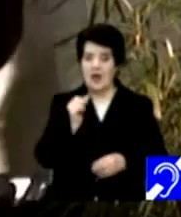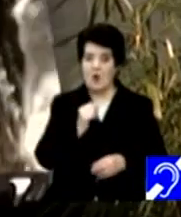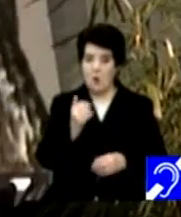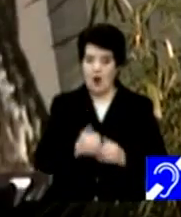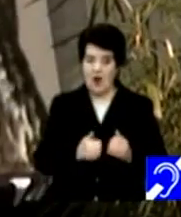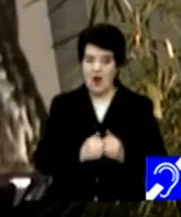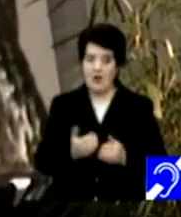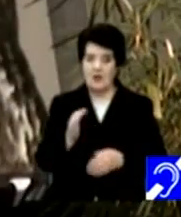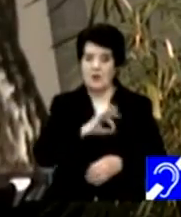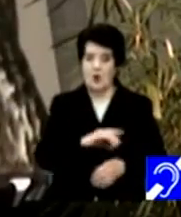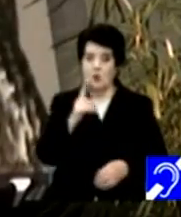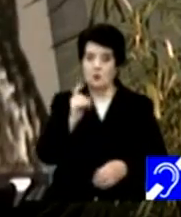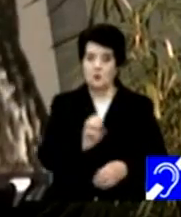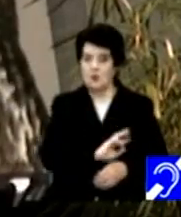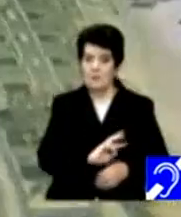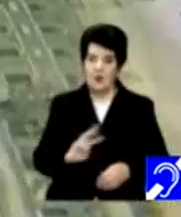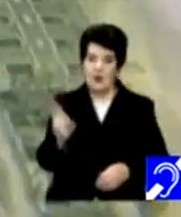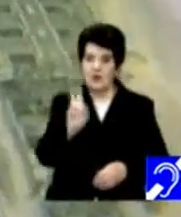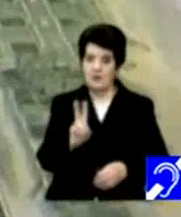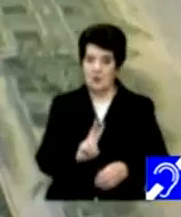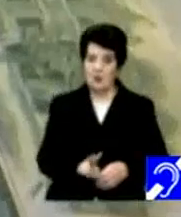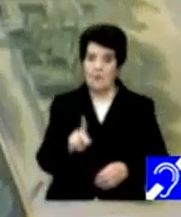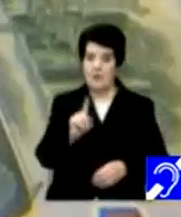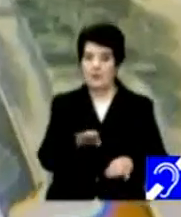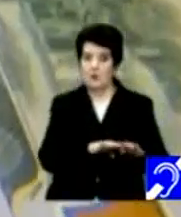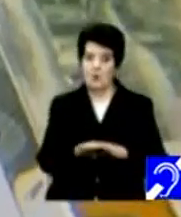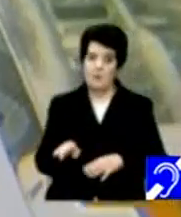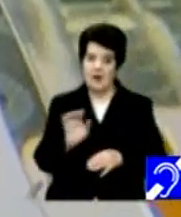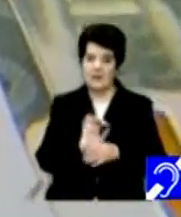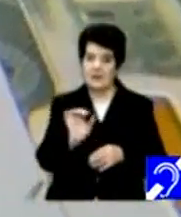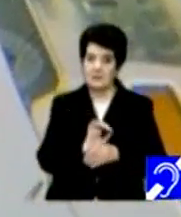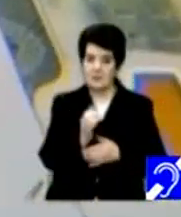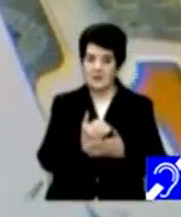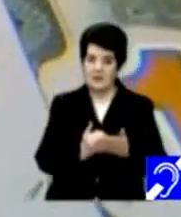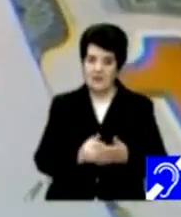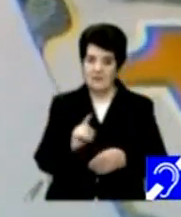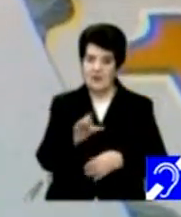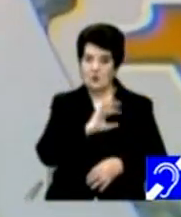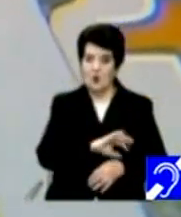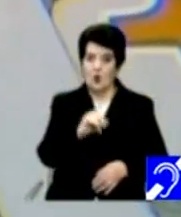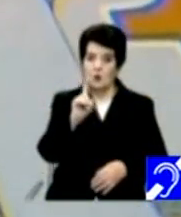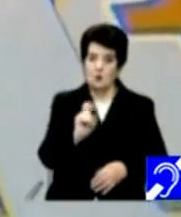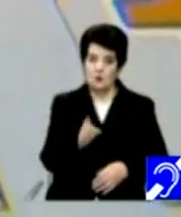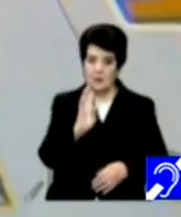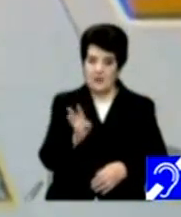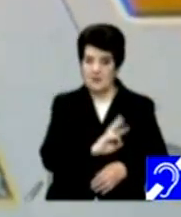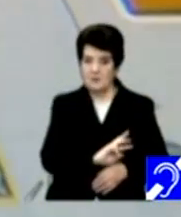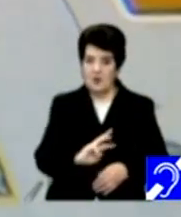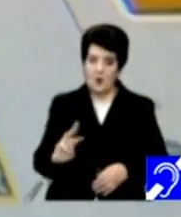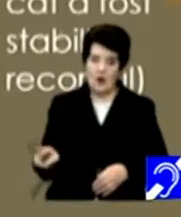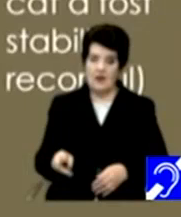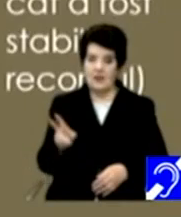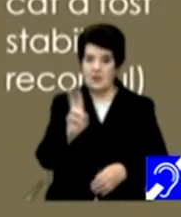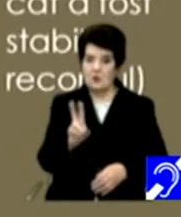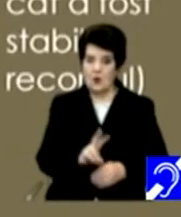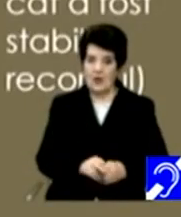Moldova câștigă în jur de 100 de milioane de dolari. Pentru comparație, din exportul de vinuri se obțin venituri de 140 de milioane de